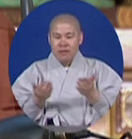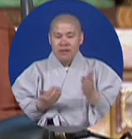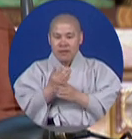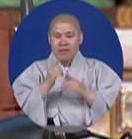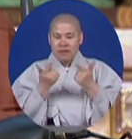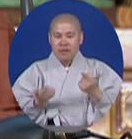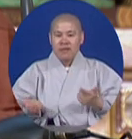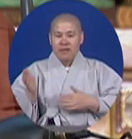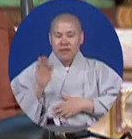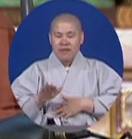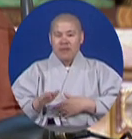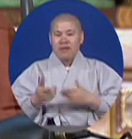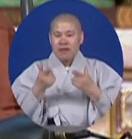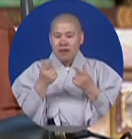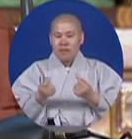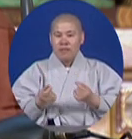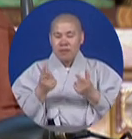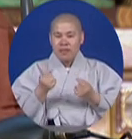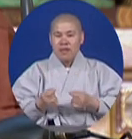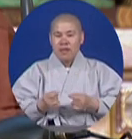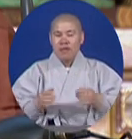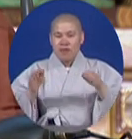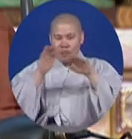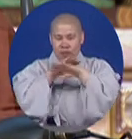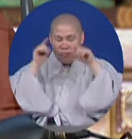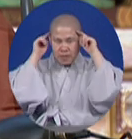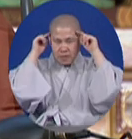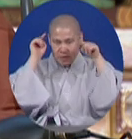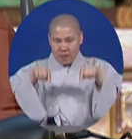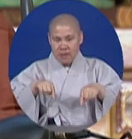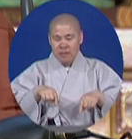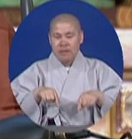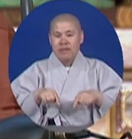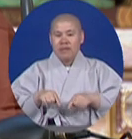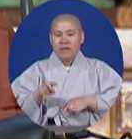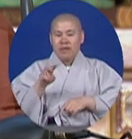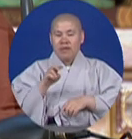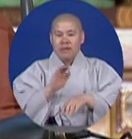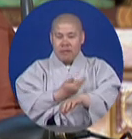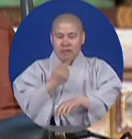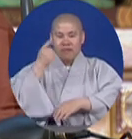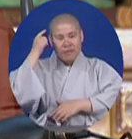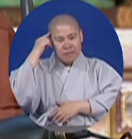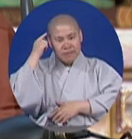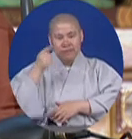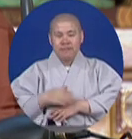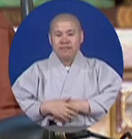그래서 이제 이런 것을 무명이라고 그러고 망상이라고 그러고